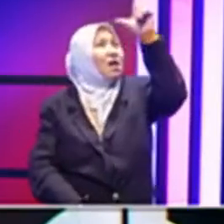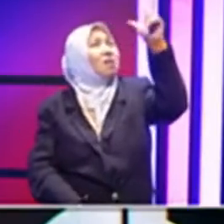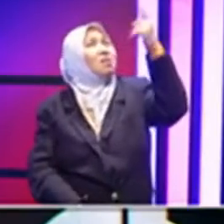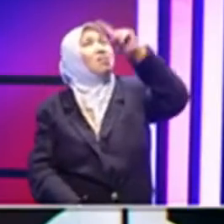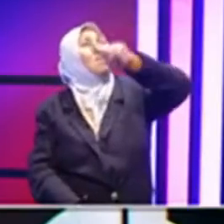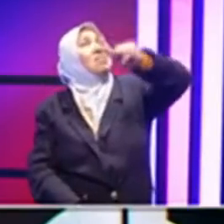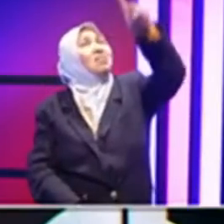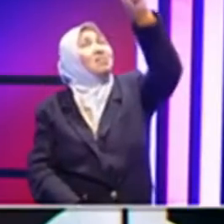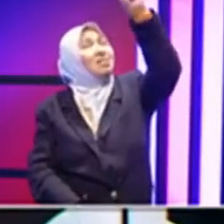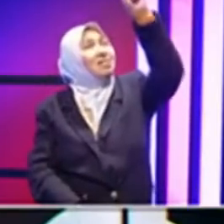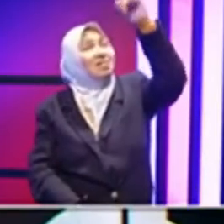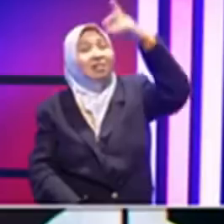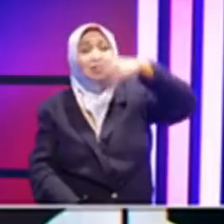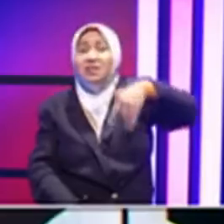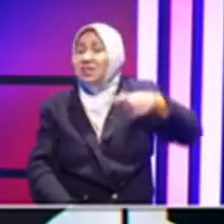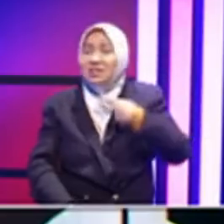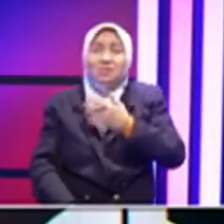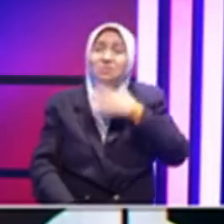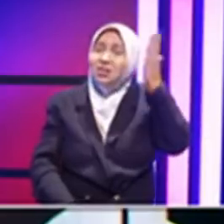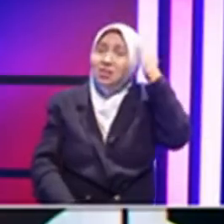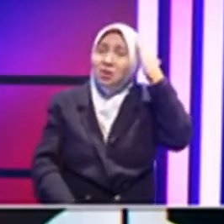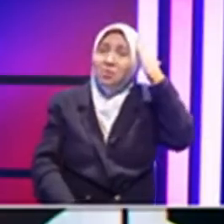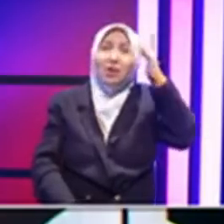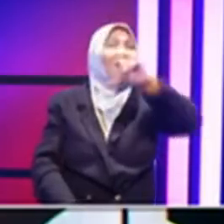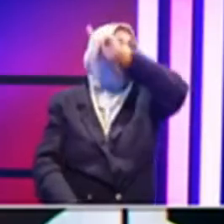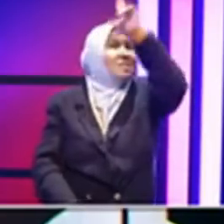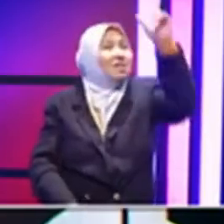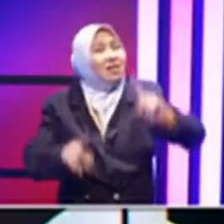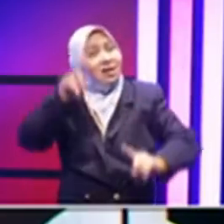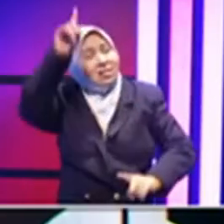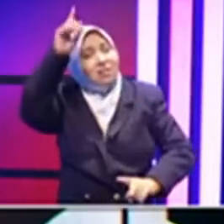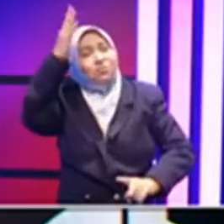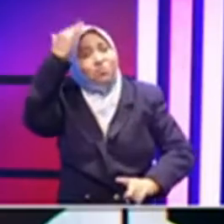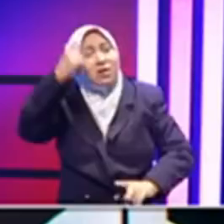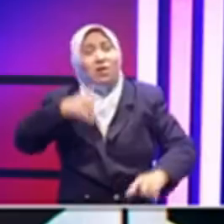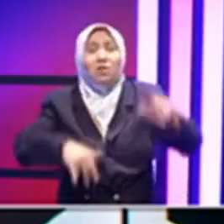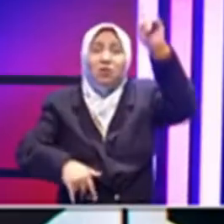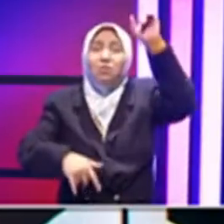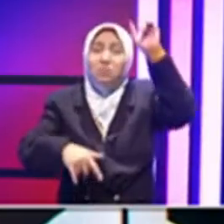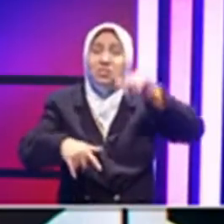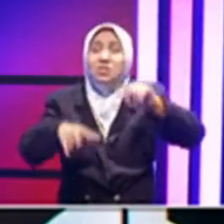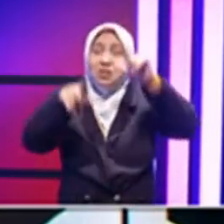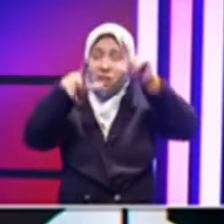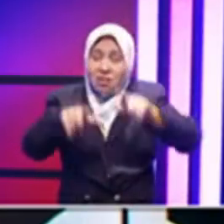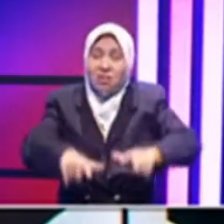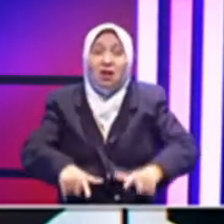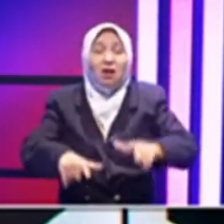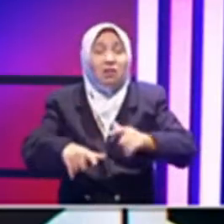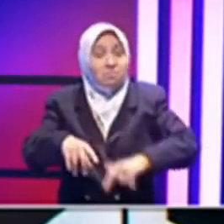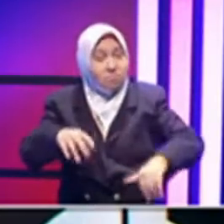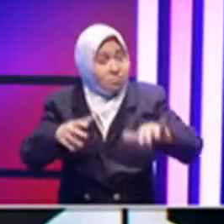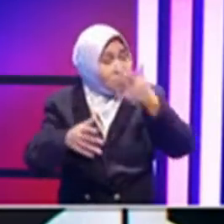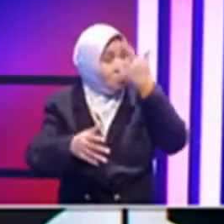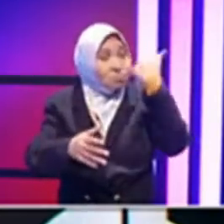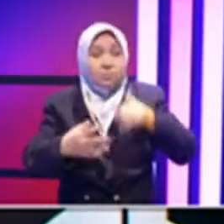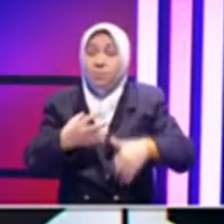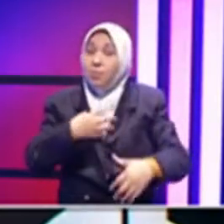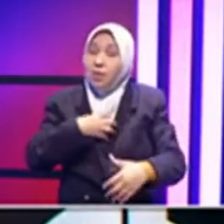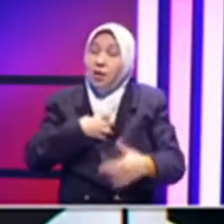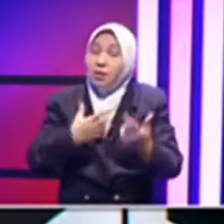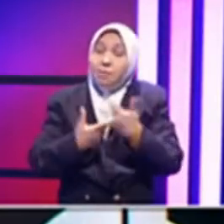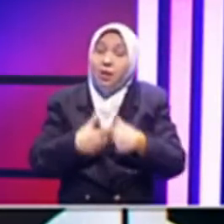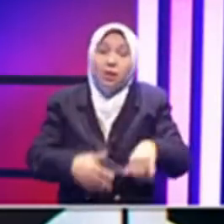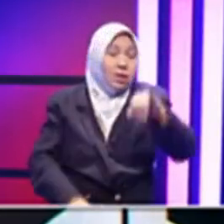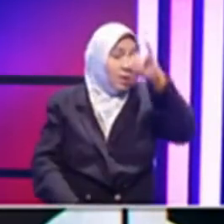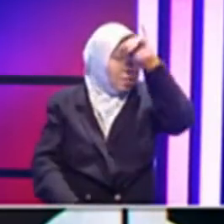di atas mereka. Memang kita tahu dah langit itu ke atas, ya. Mengapa Allah nak kena letakkan fawqahum itu? Kerana salah satu komentar daripada